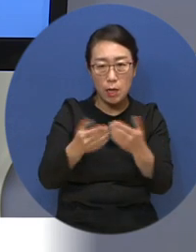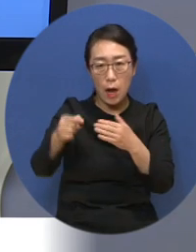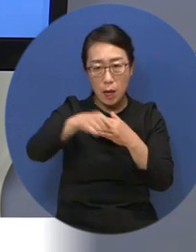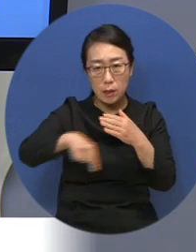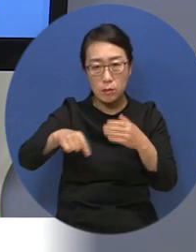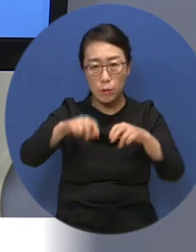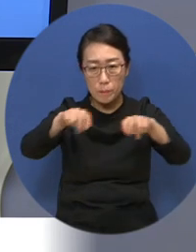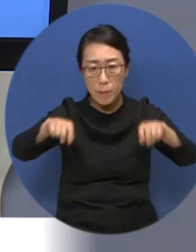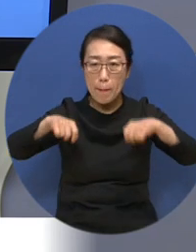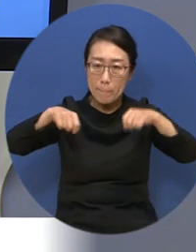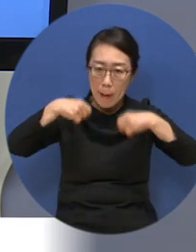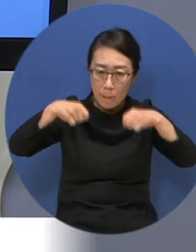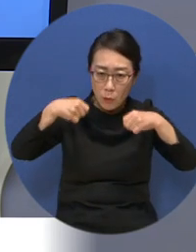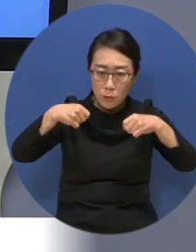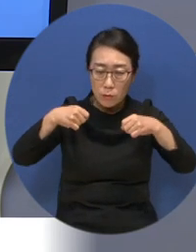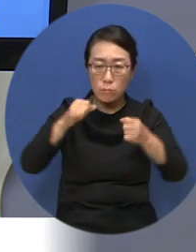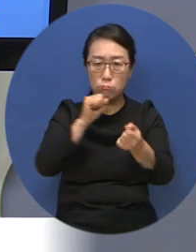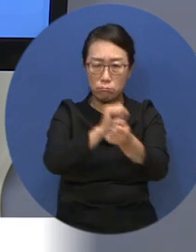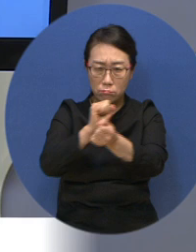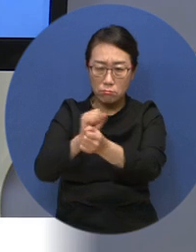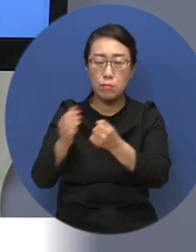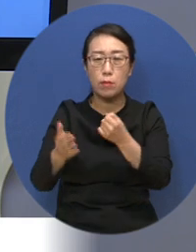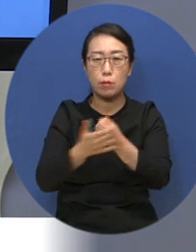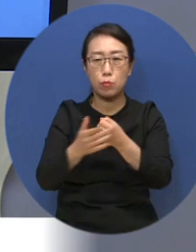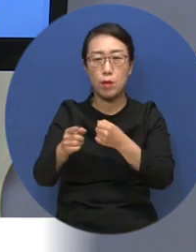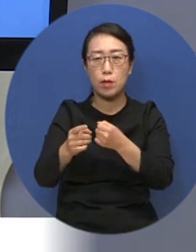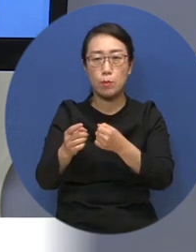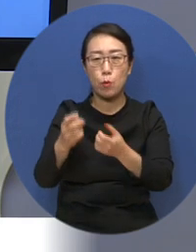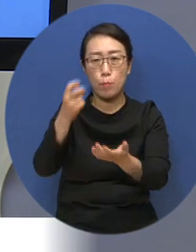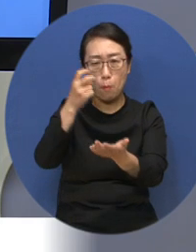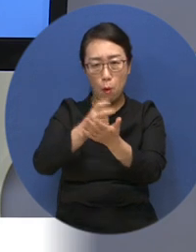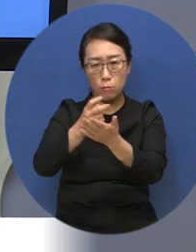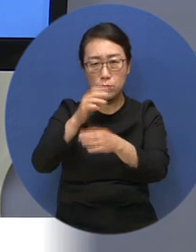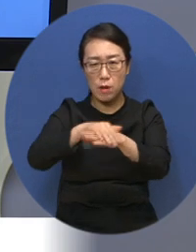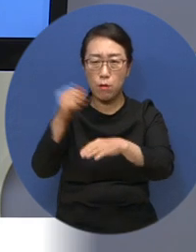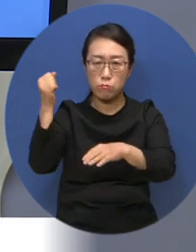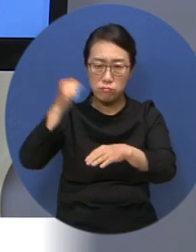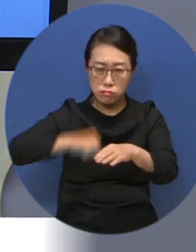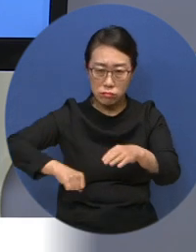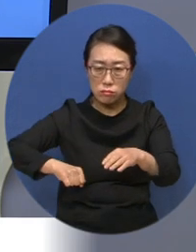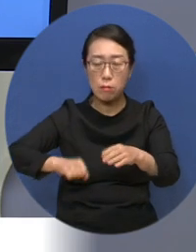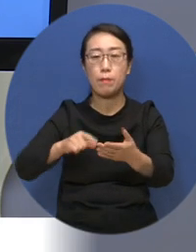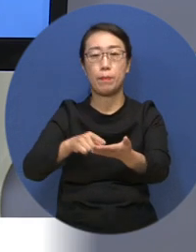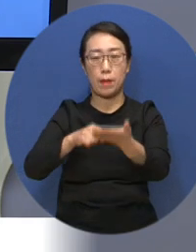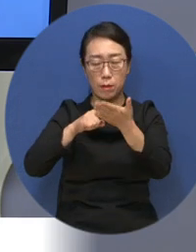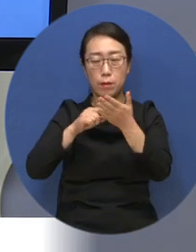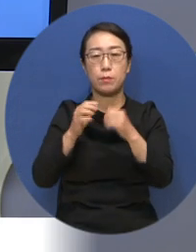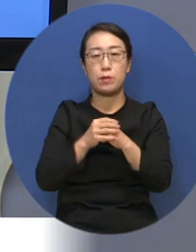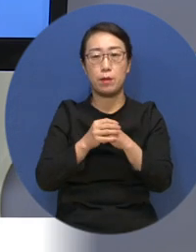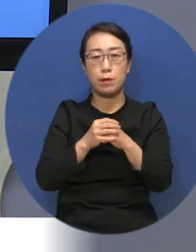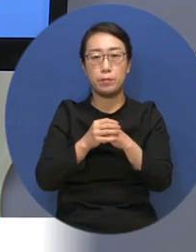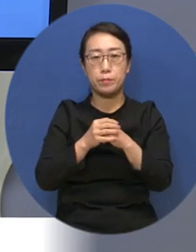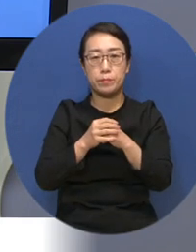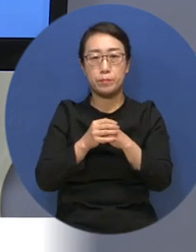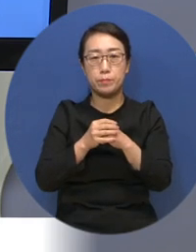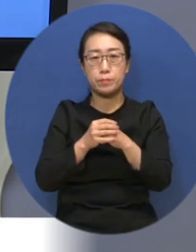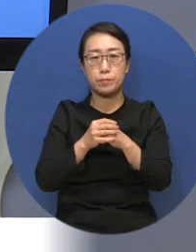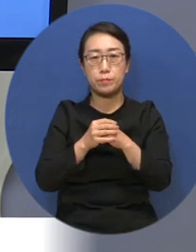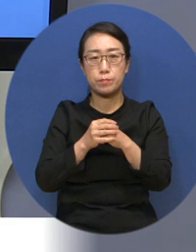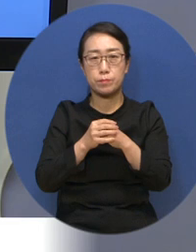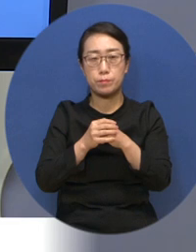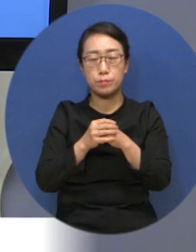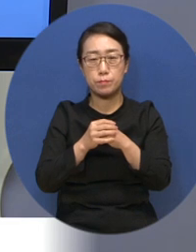함께 식사를 하는 등 기본적 방역 수칙이 제대로 지켜지지 않았던 것으로 밝혀졌다고 설명했는데요